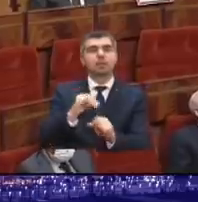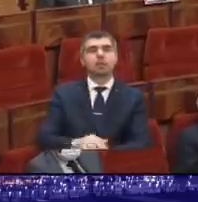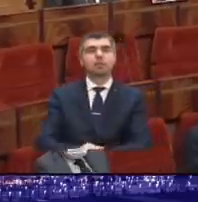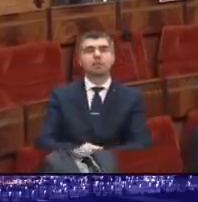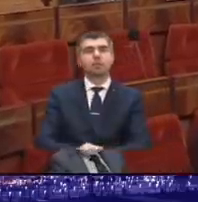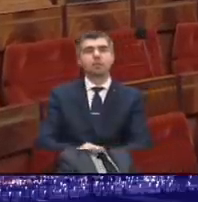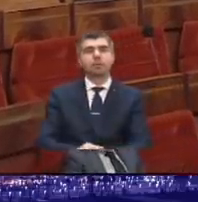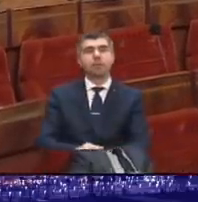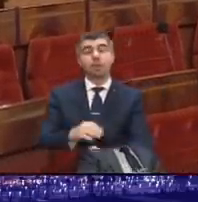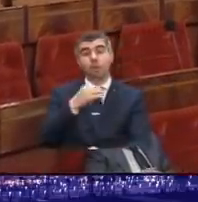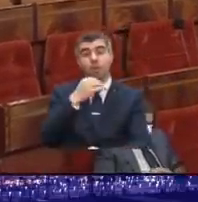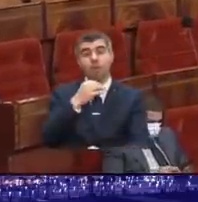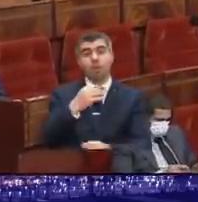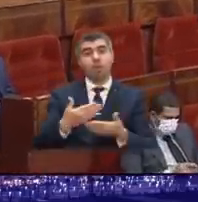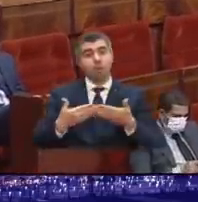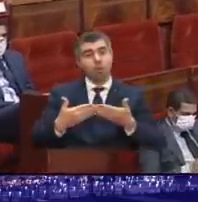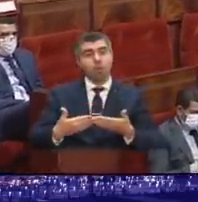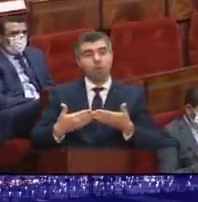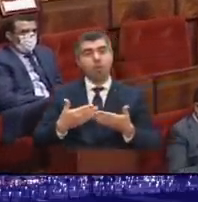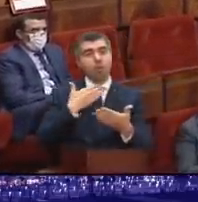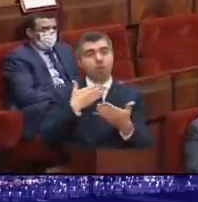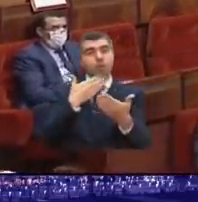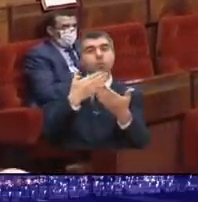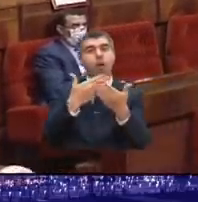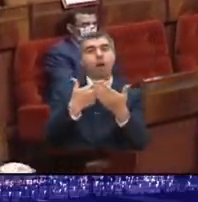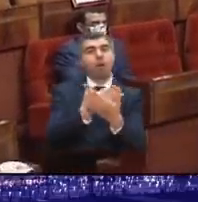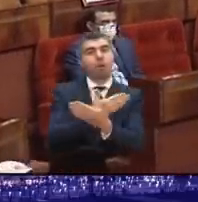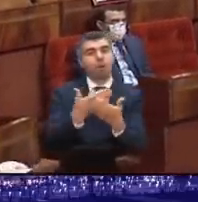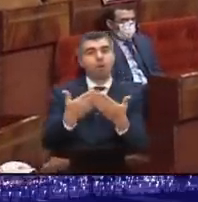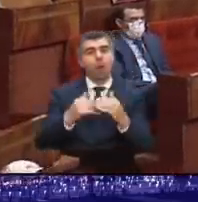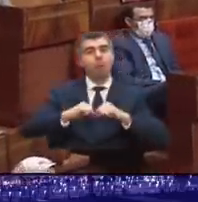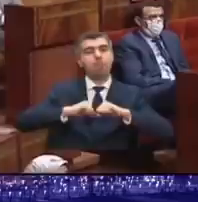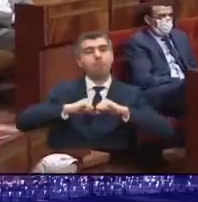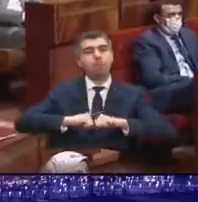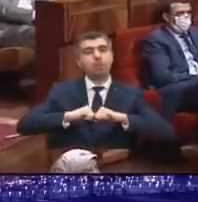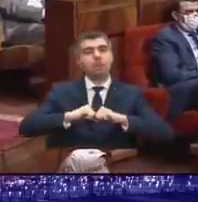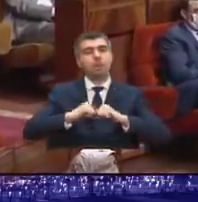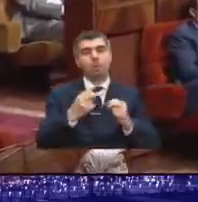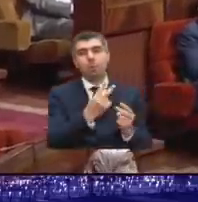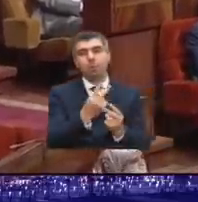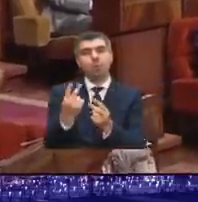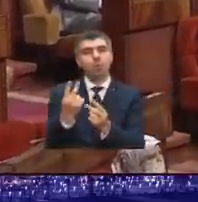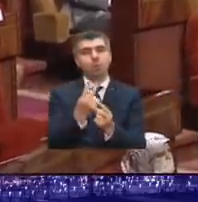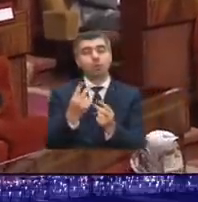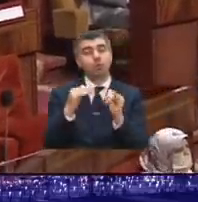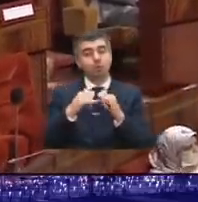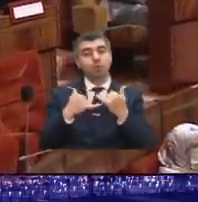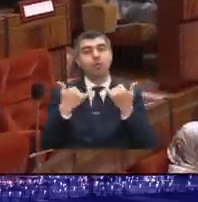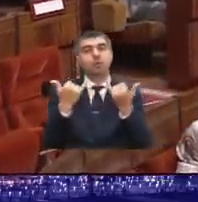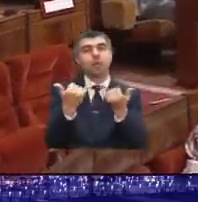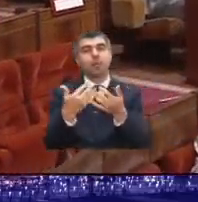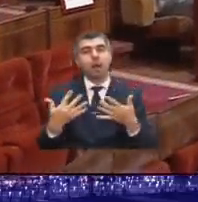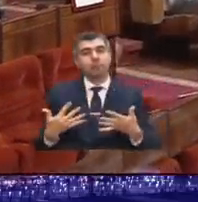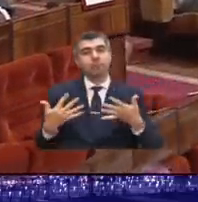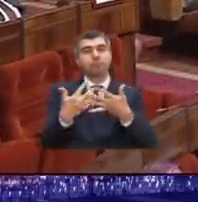المقبلة، نظرا لأن الخسائر كما لمسناهم كثار، لا على المنتوج الداخلي الخام، لا على الرقم الكبير اللي اعلن